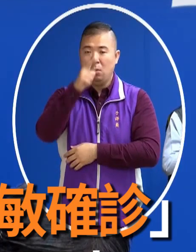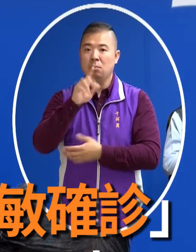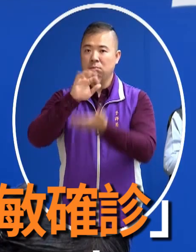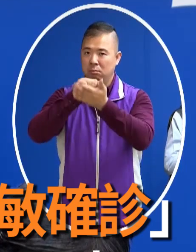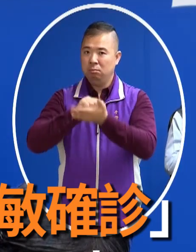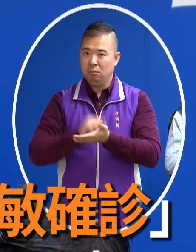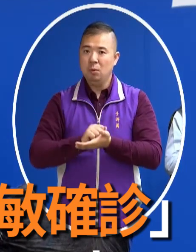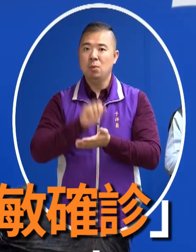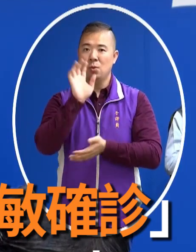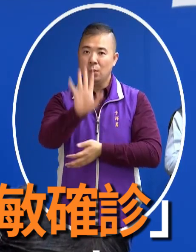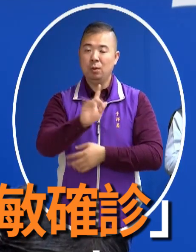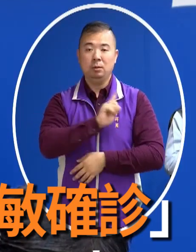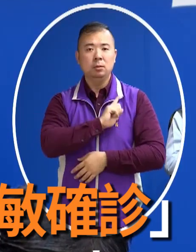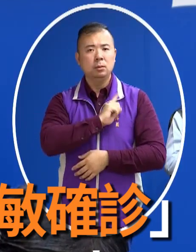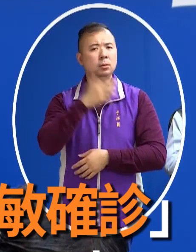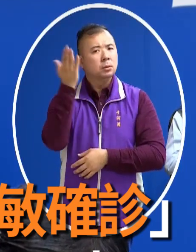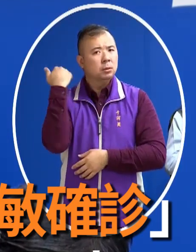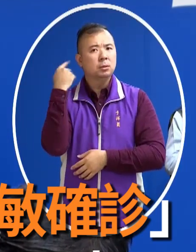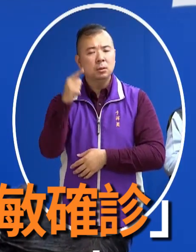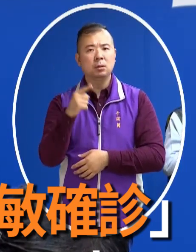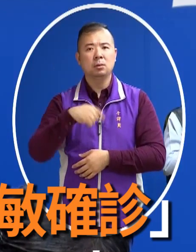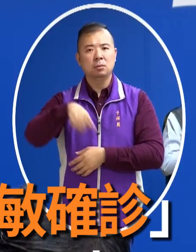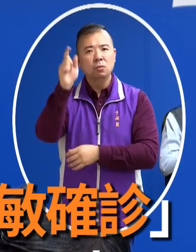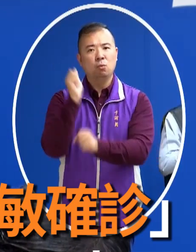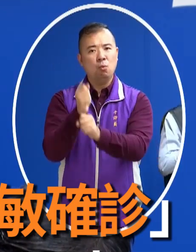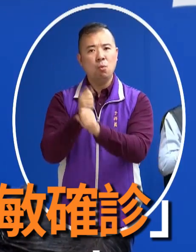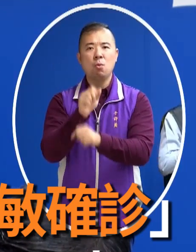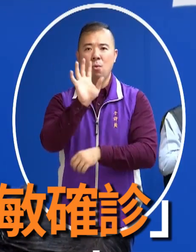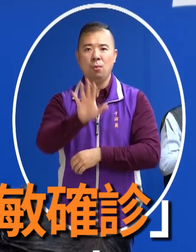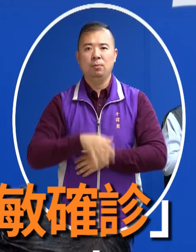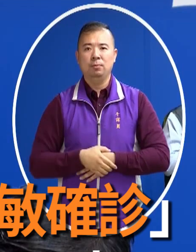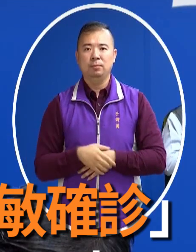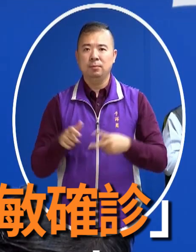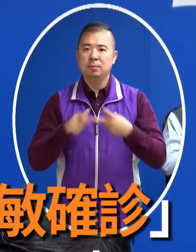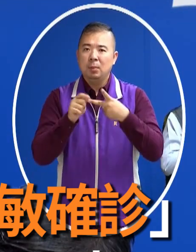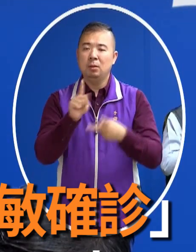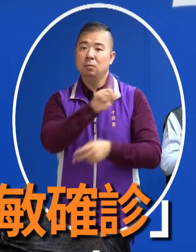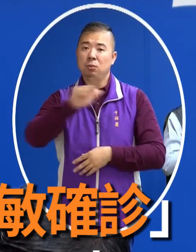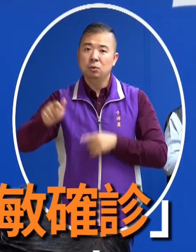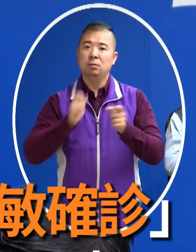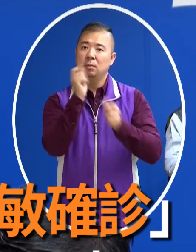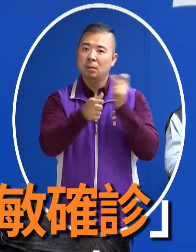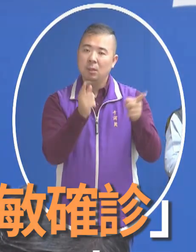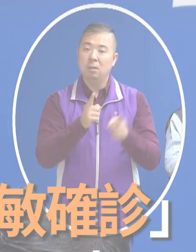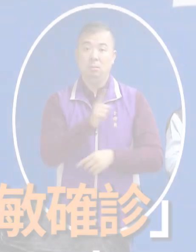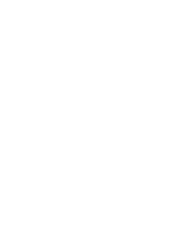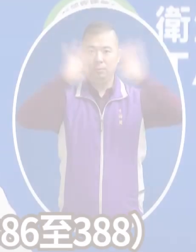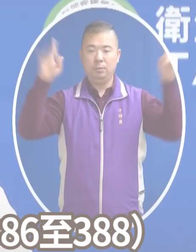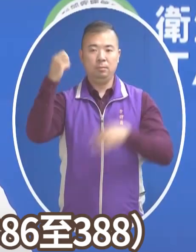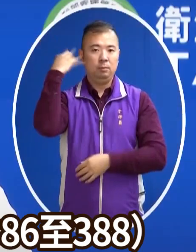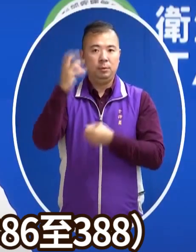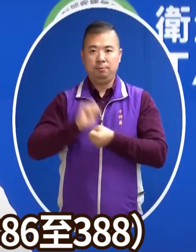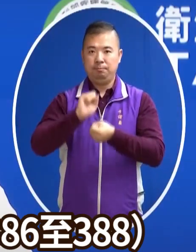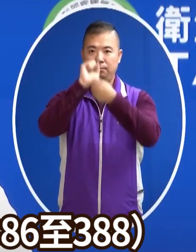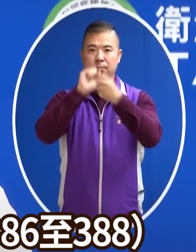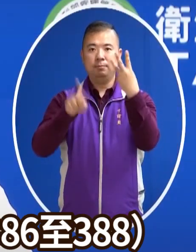他有曾经去这个上班哈，那有去买东西，不过他都有全程戴口罩了。跟